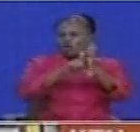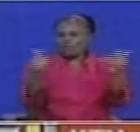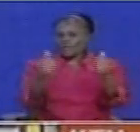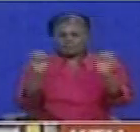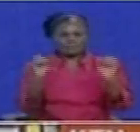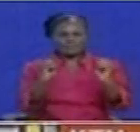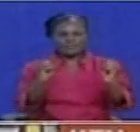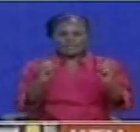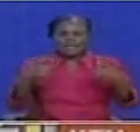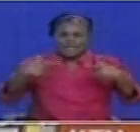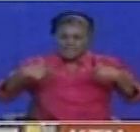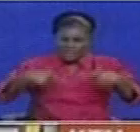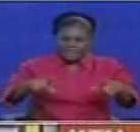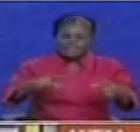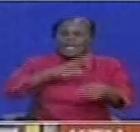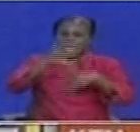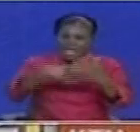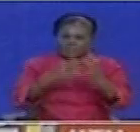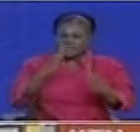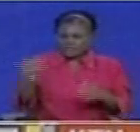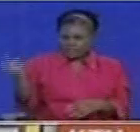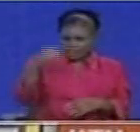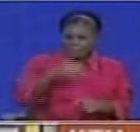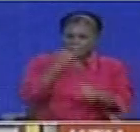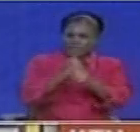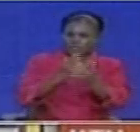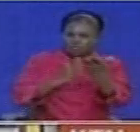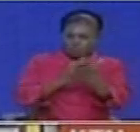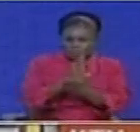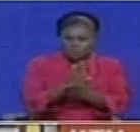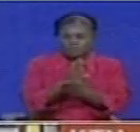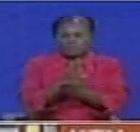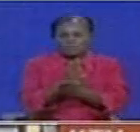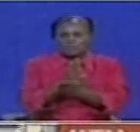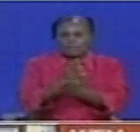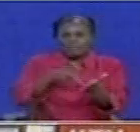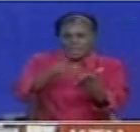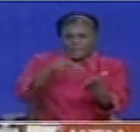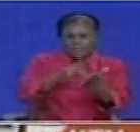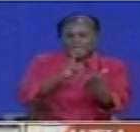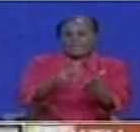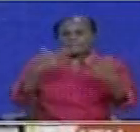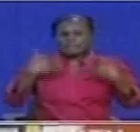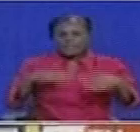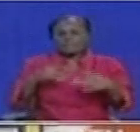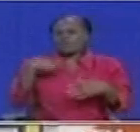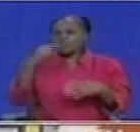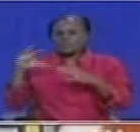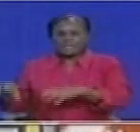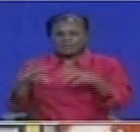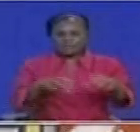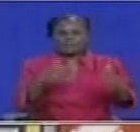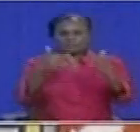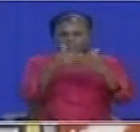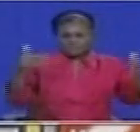hold perpetrators to account and ensure reparations for victims of torture and other ill treatment. Prevention